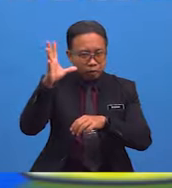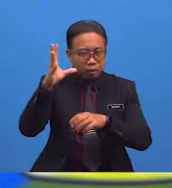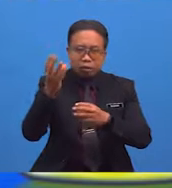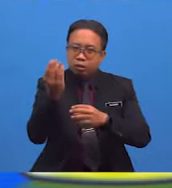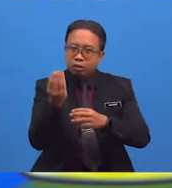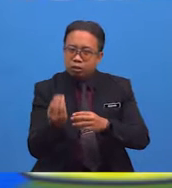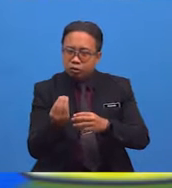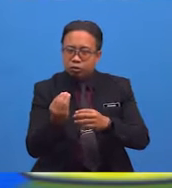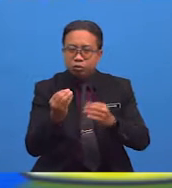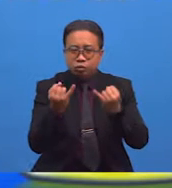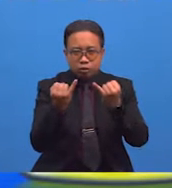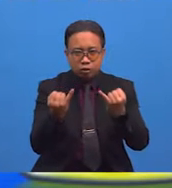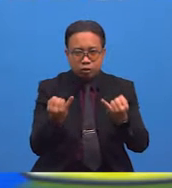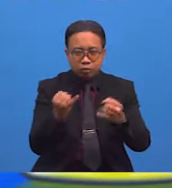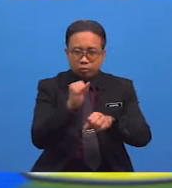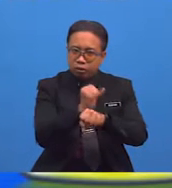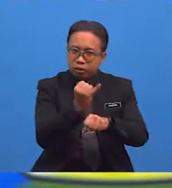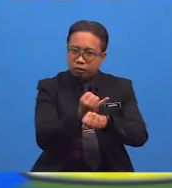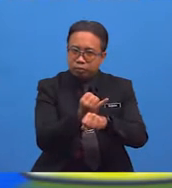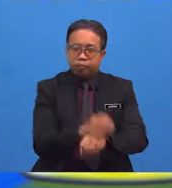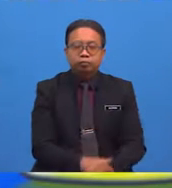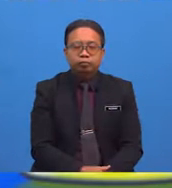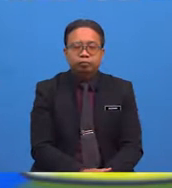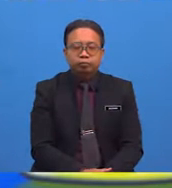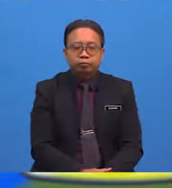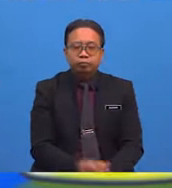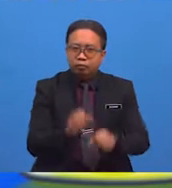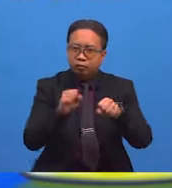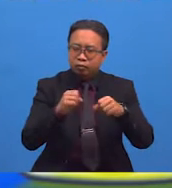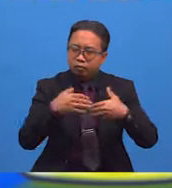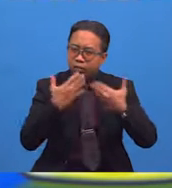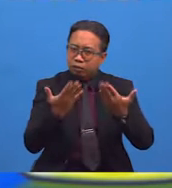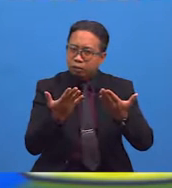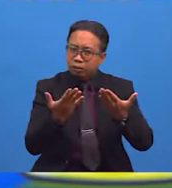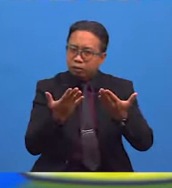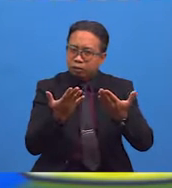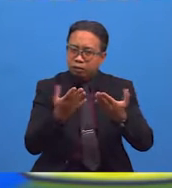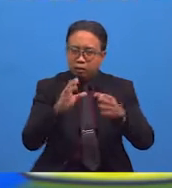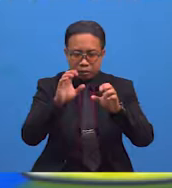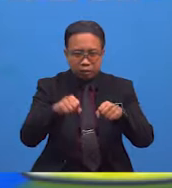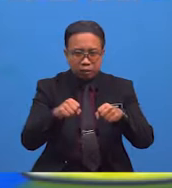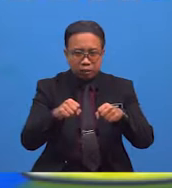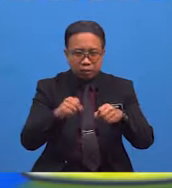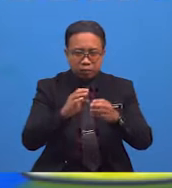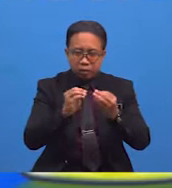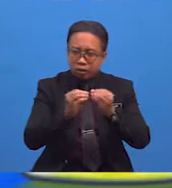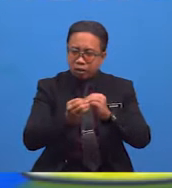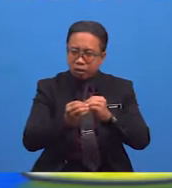jirim, bolehkah murid-murid fikir sejenak bagaimana kedua-dua masalah ini dapat diatasi?